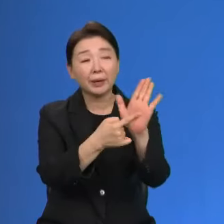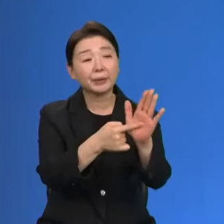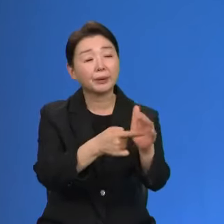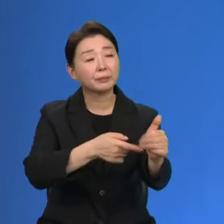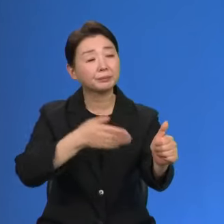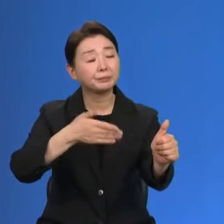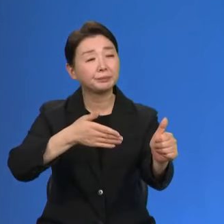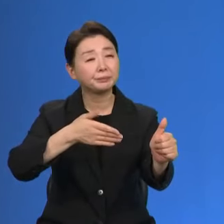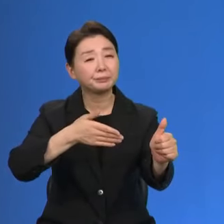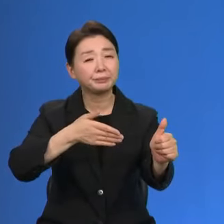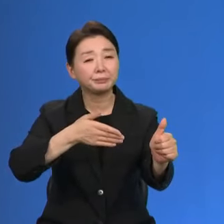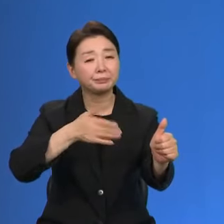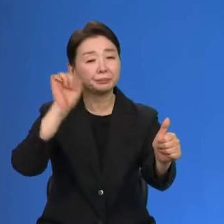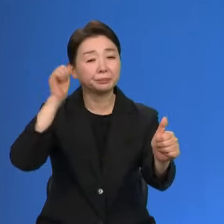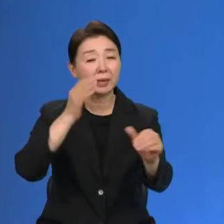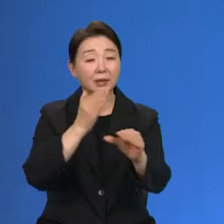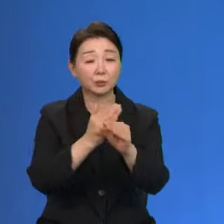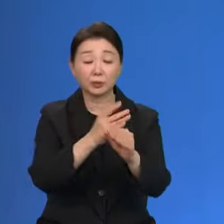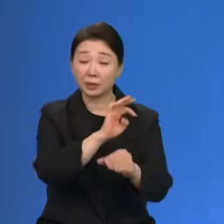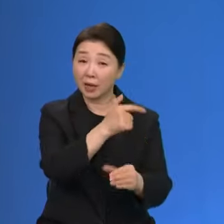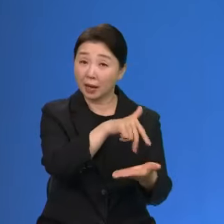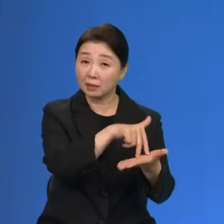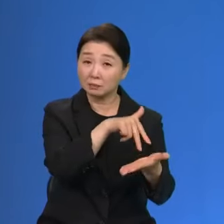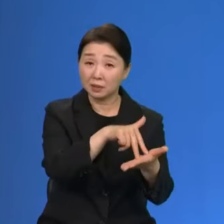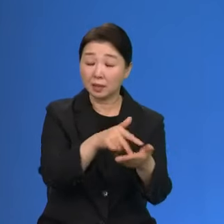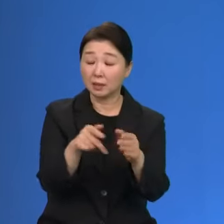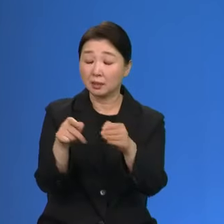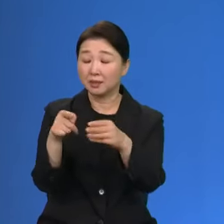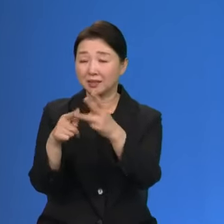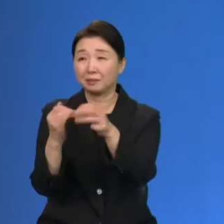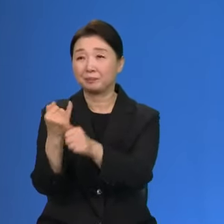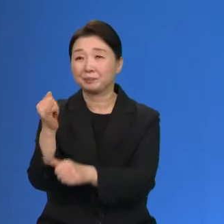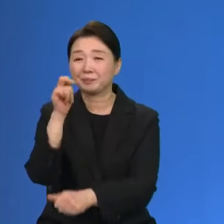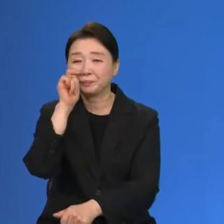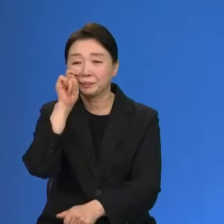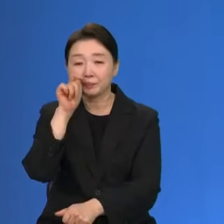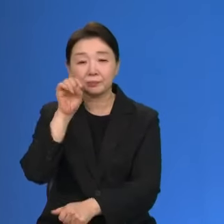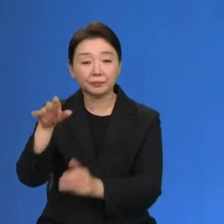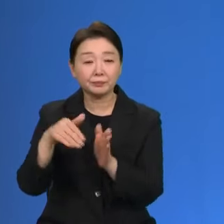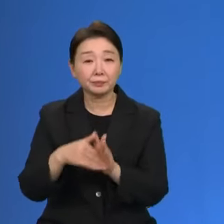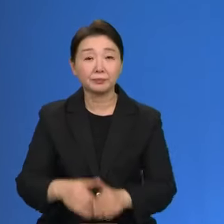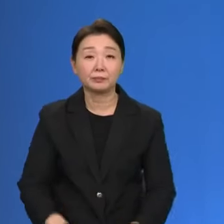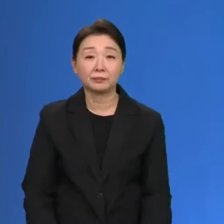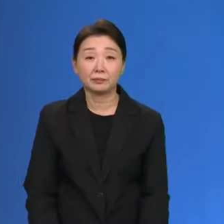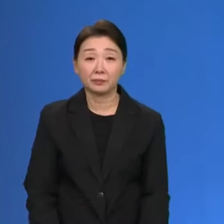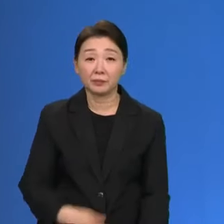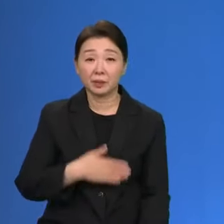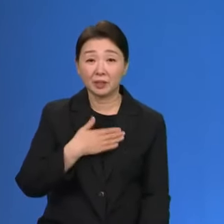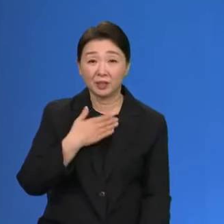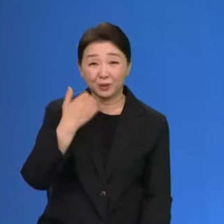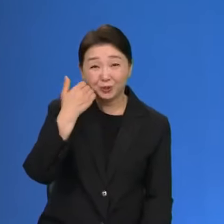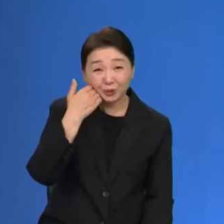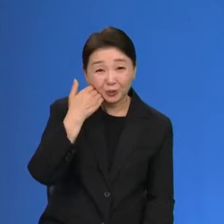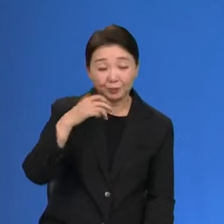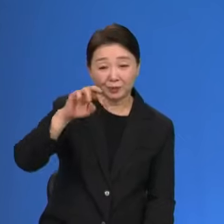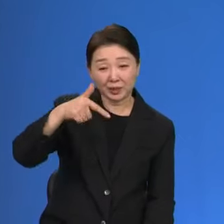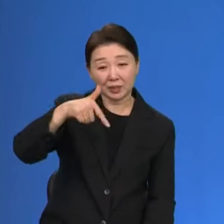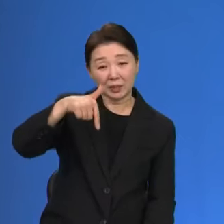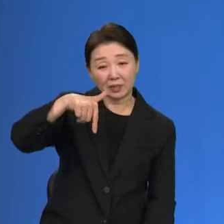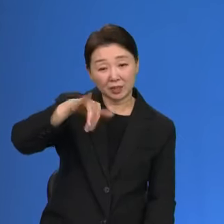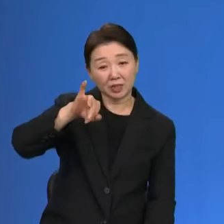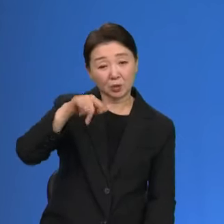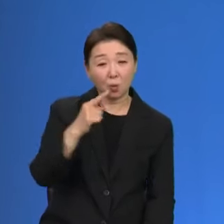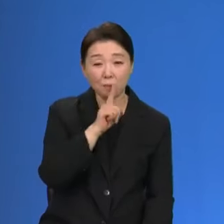있는데 그러자 오늘 한 대표 측에서는 김건희 여사의 고모까지 거론했습니다. 핵심 측근이죠. 신지호 전략기획부총장 이야기